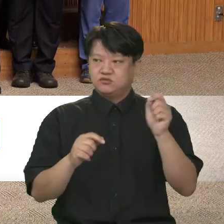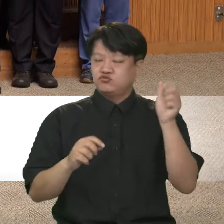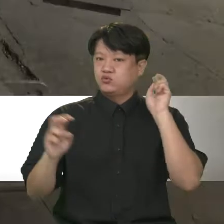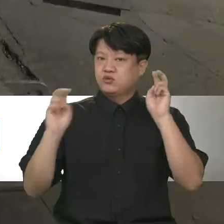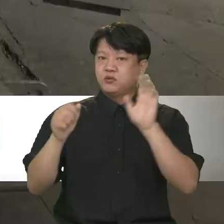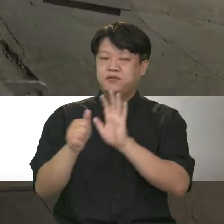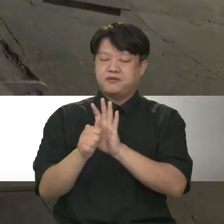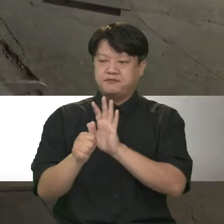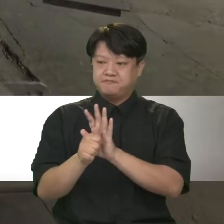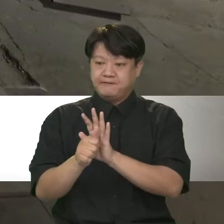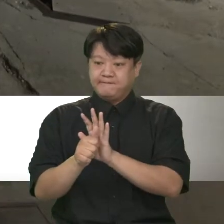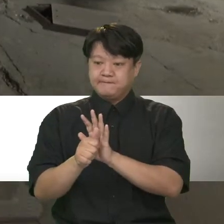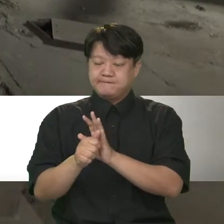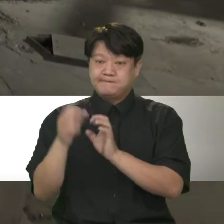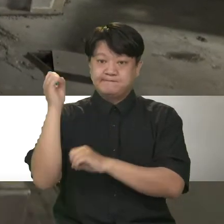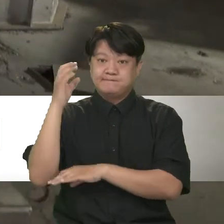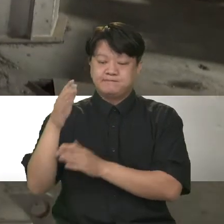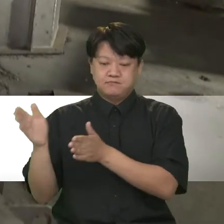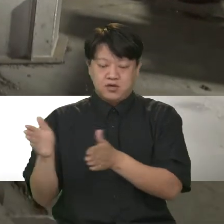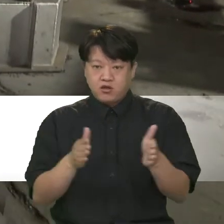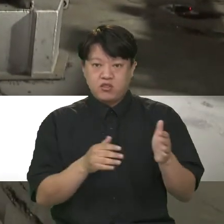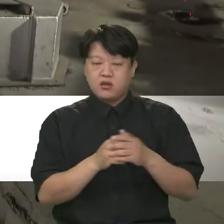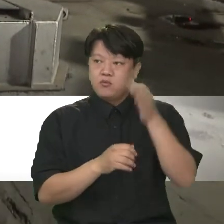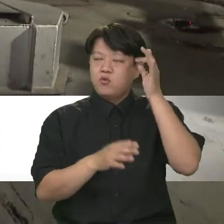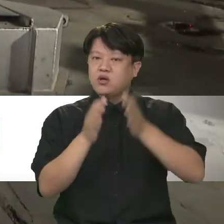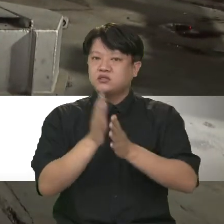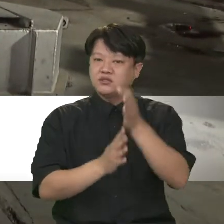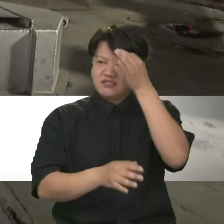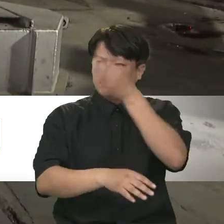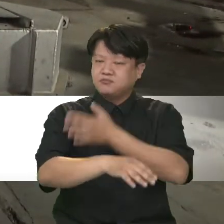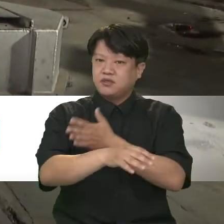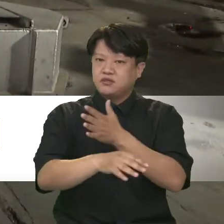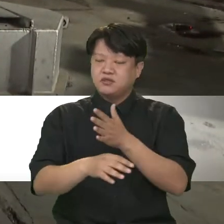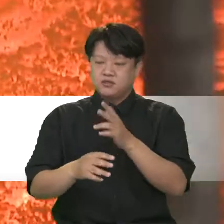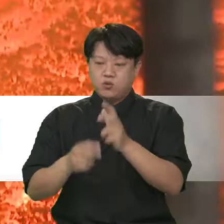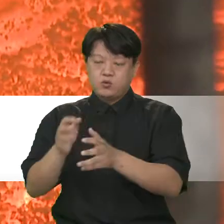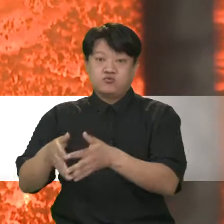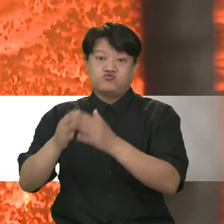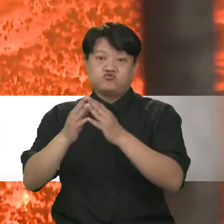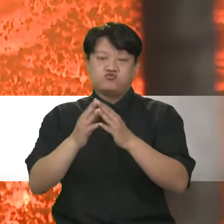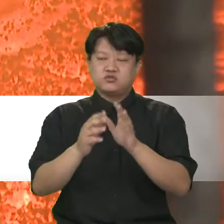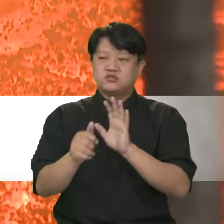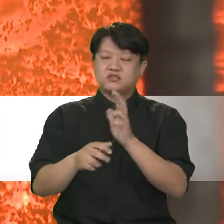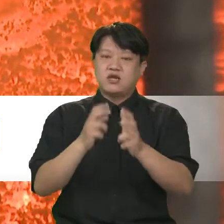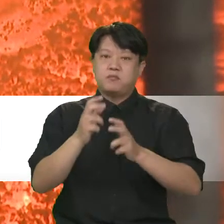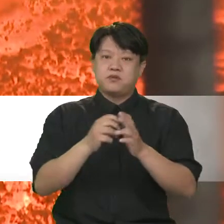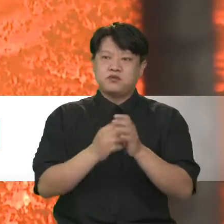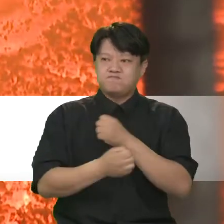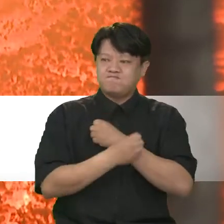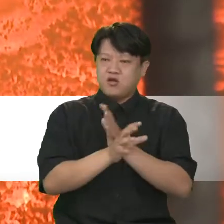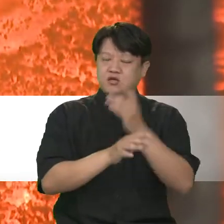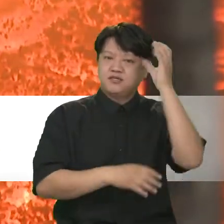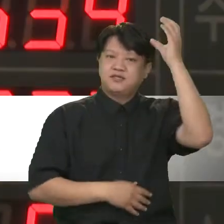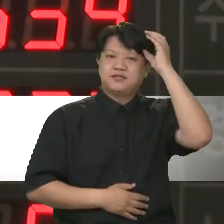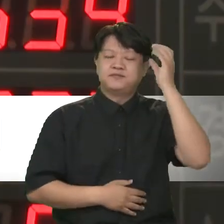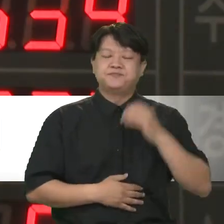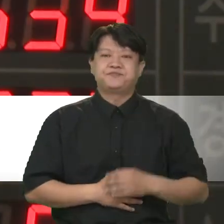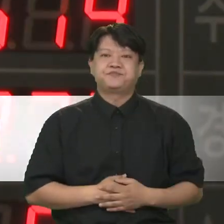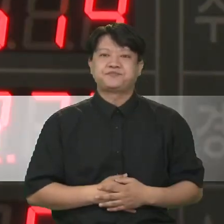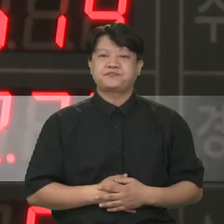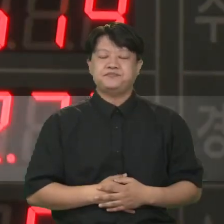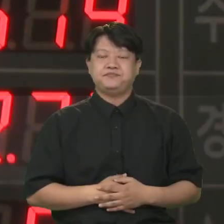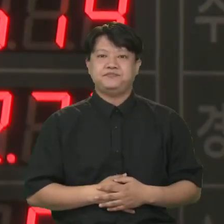중소기업에 대한 지원 기반이 마련되면 따라 포함 시에 스마트 공자 구축 지원 사업이 한층 더 탄력을 받을 것으로